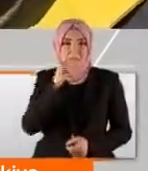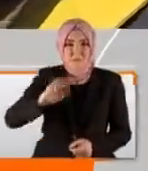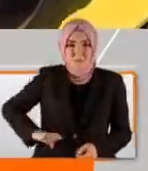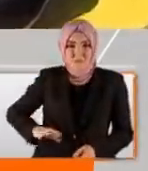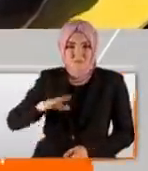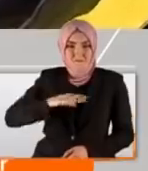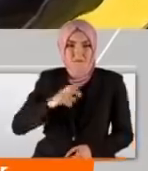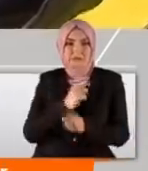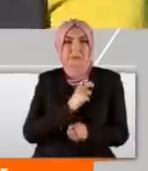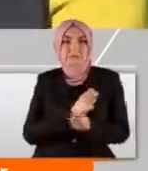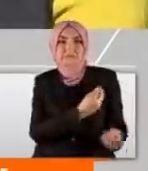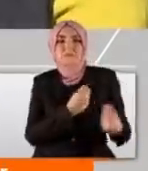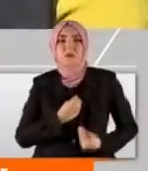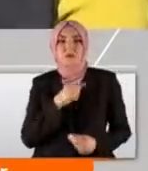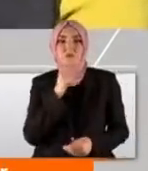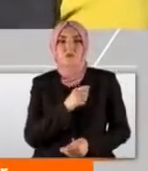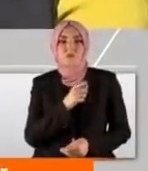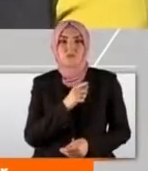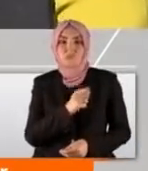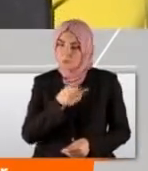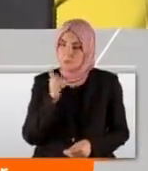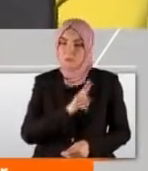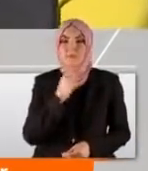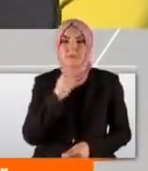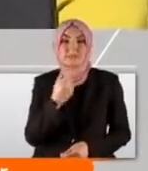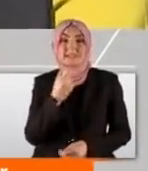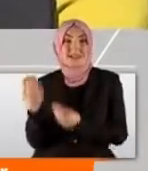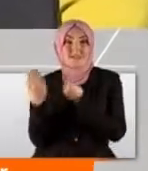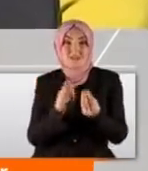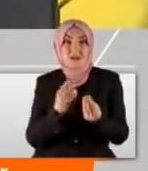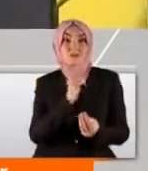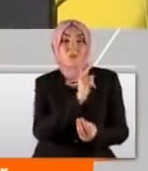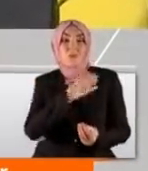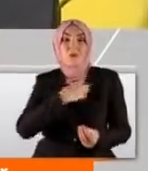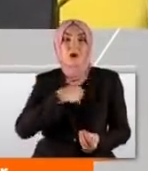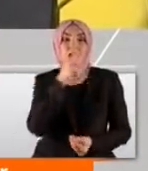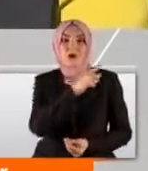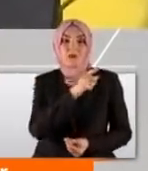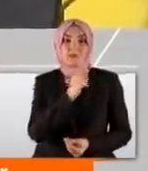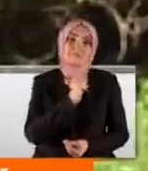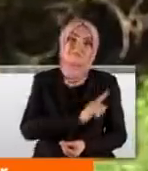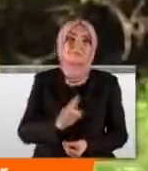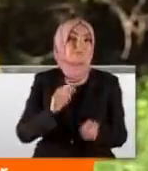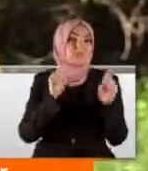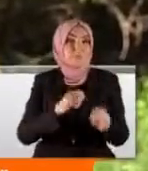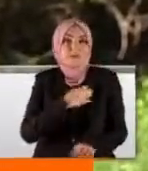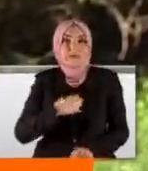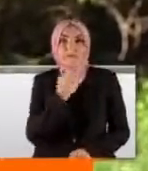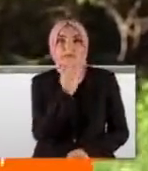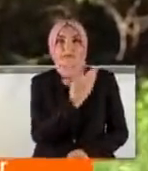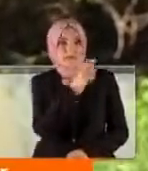var, kökünü kurutacağım. Silah getiren anne. Azmettiren anne, beni tehdit eden anne. Ben bu